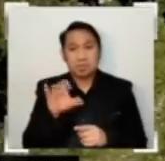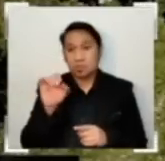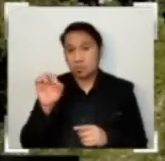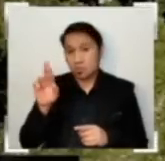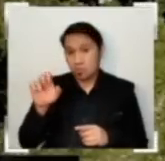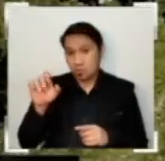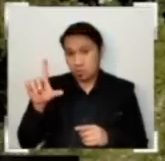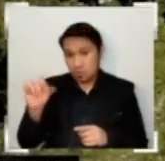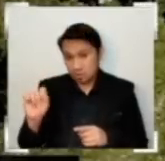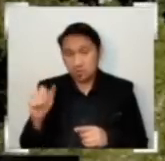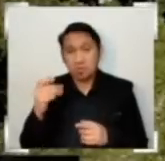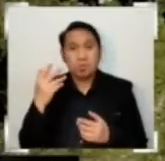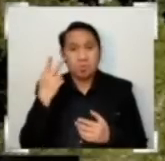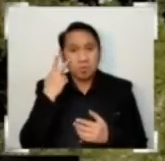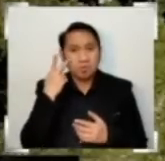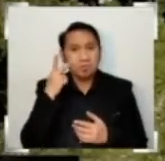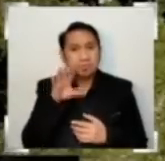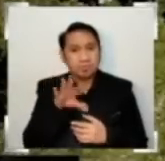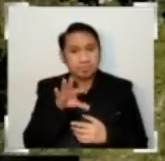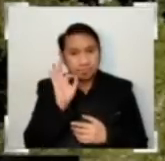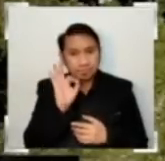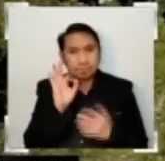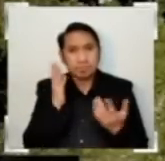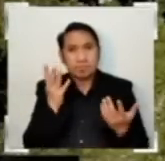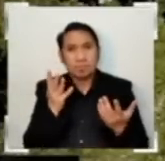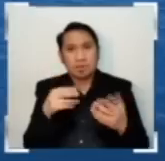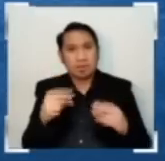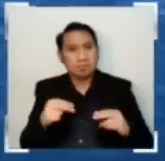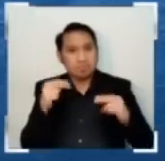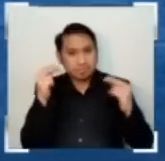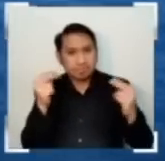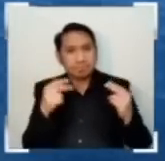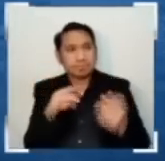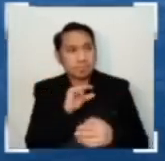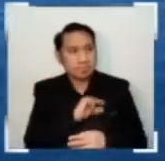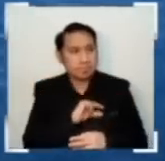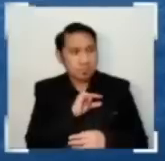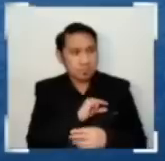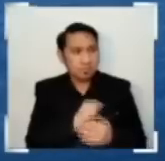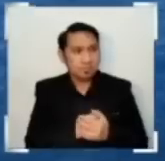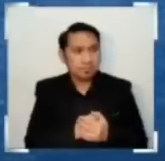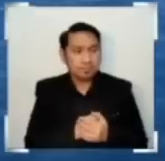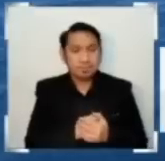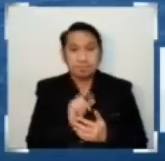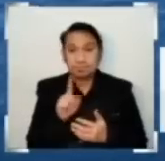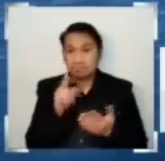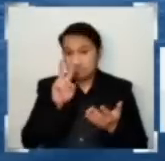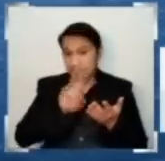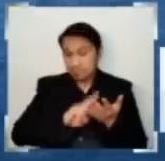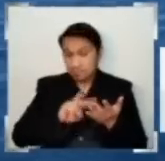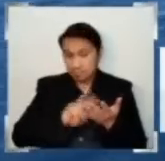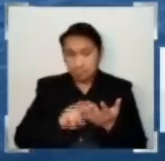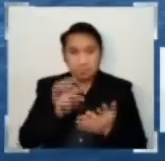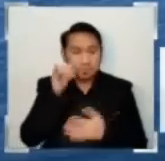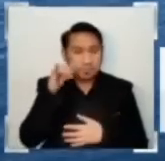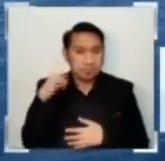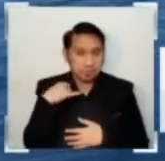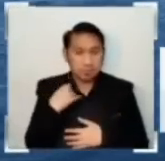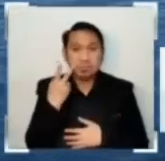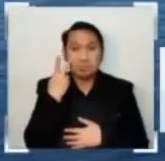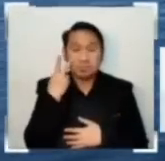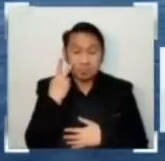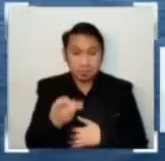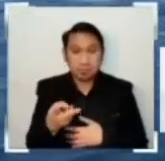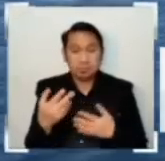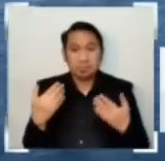the highest marine biodiversity on the planet. Sa aerial survey ng Philippine Coast Guard kahapon, nakitaan na rin ang oil